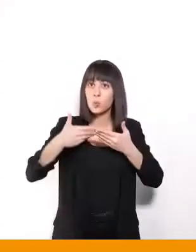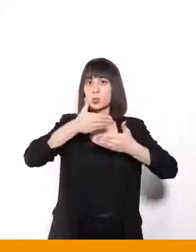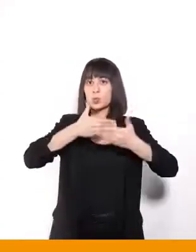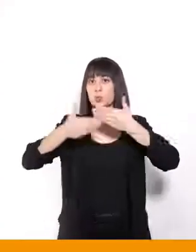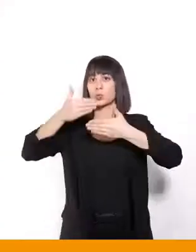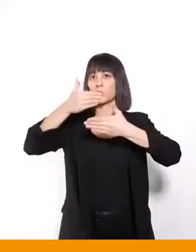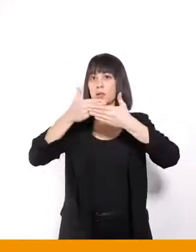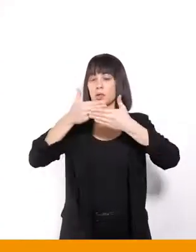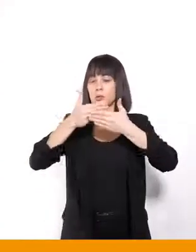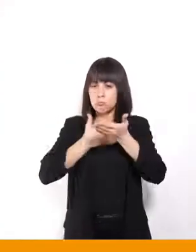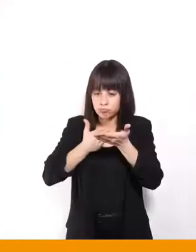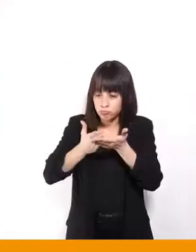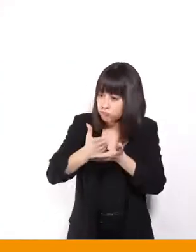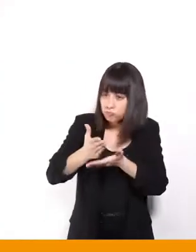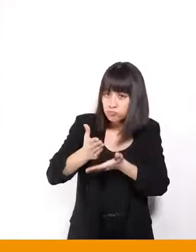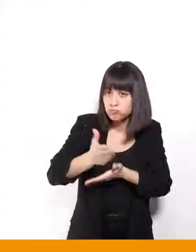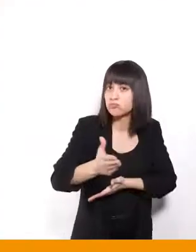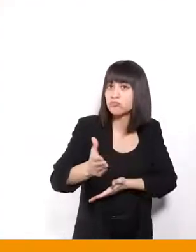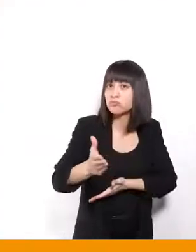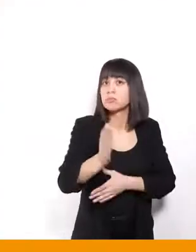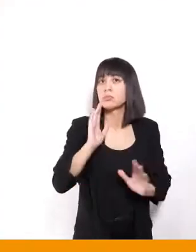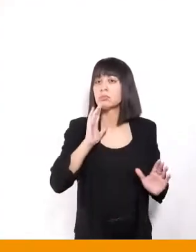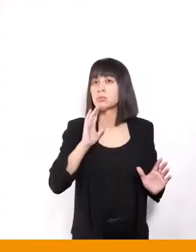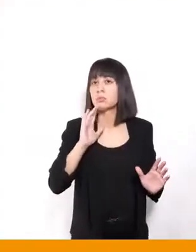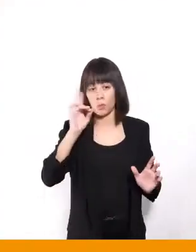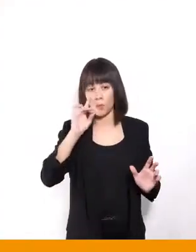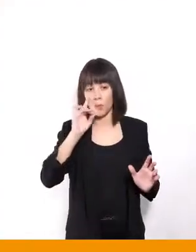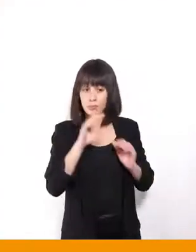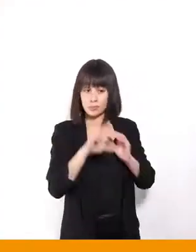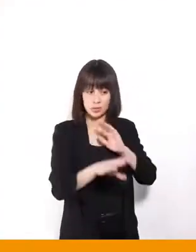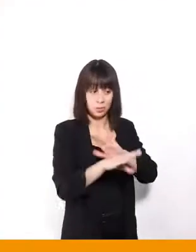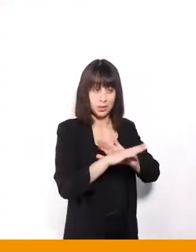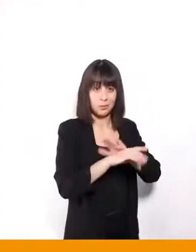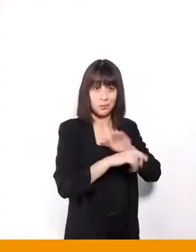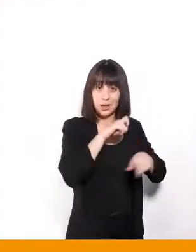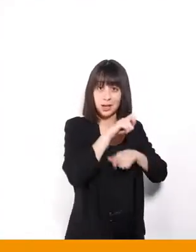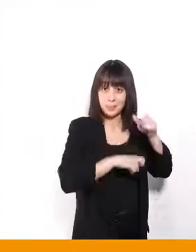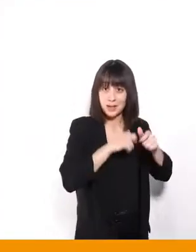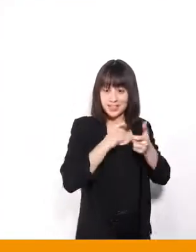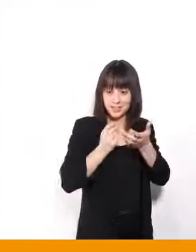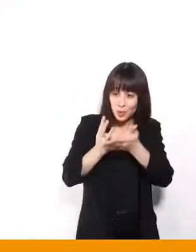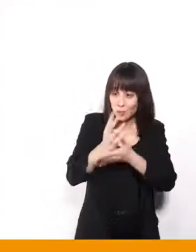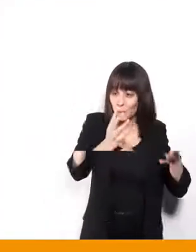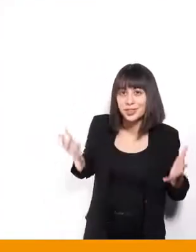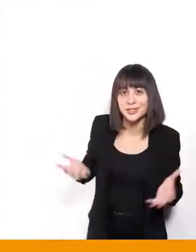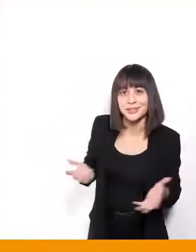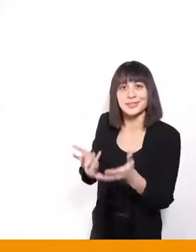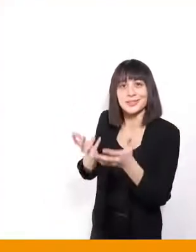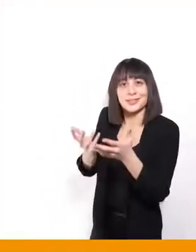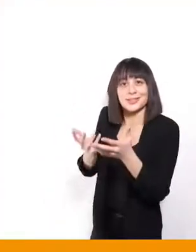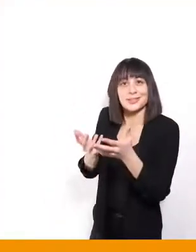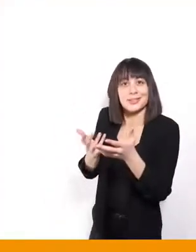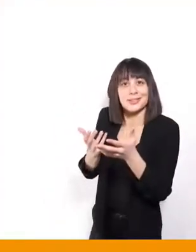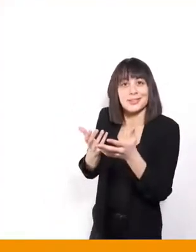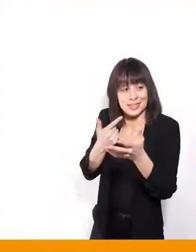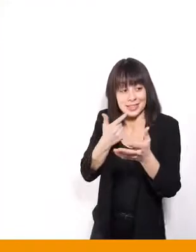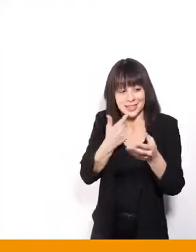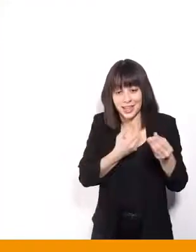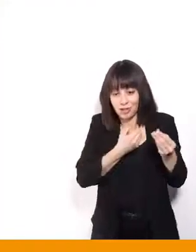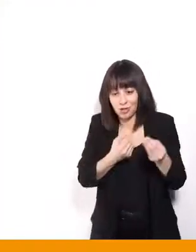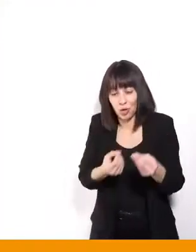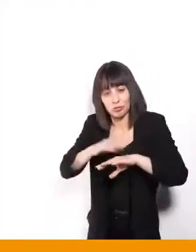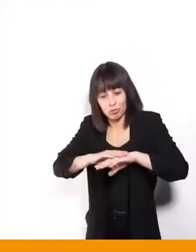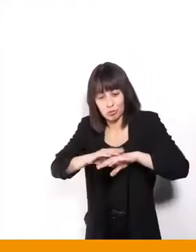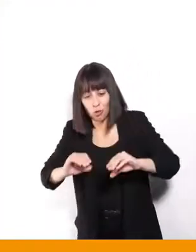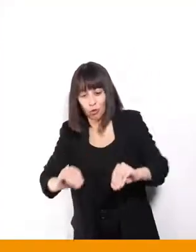que il y a eu des porteurs de projets, des porteuses de projets qui ont rendu ça possible. Donc, il faut que